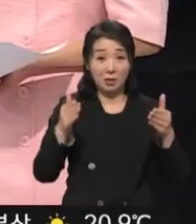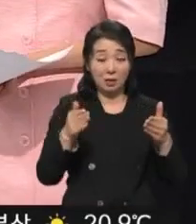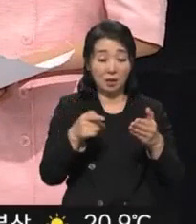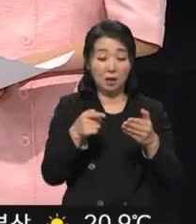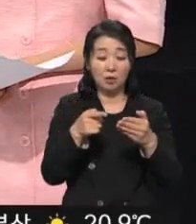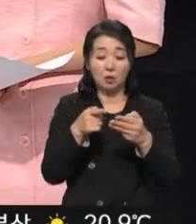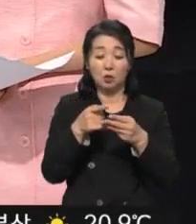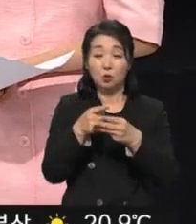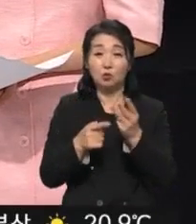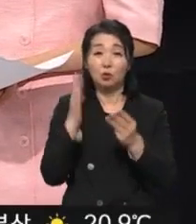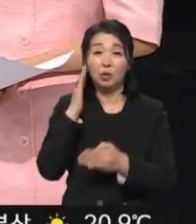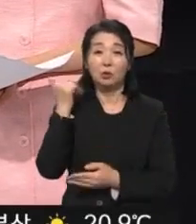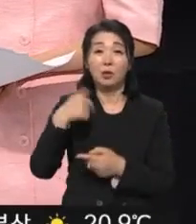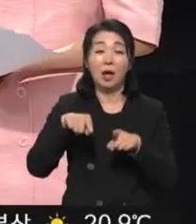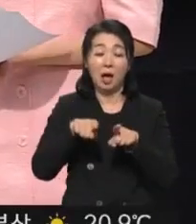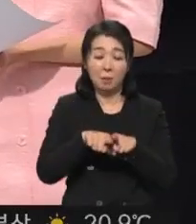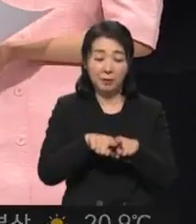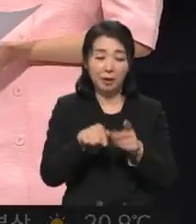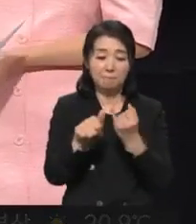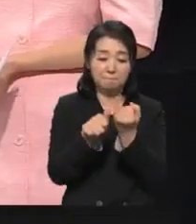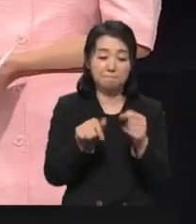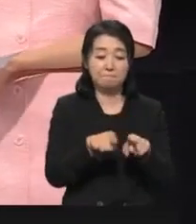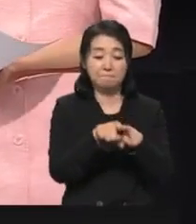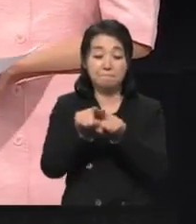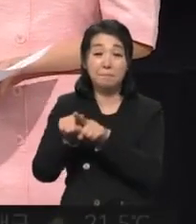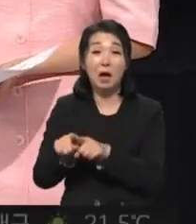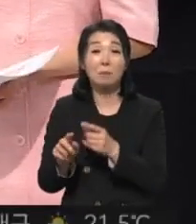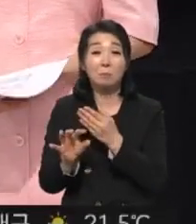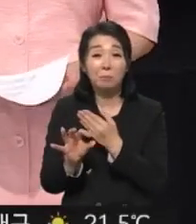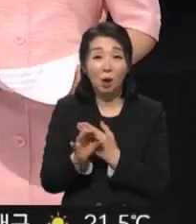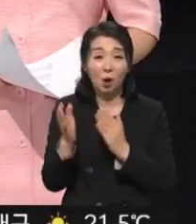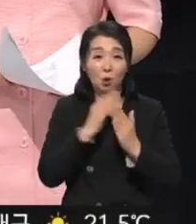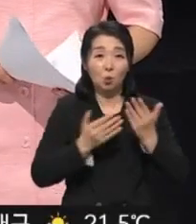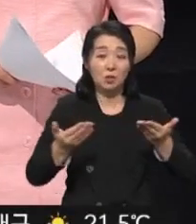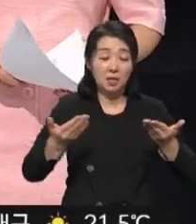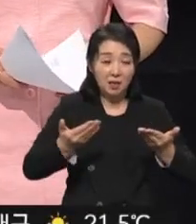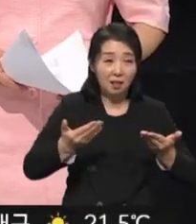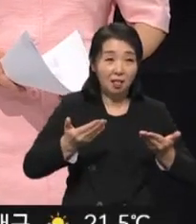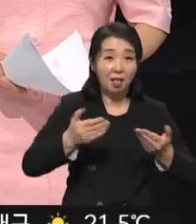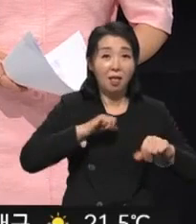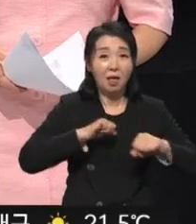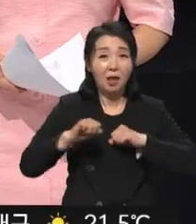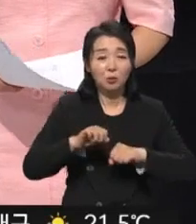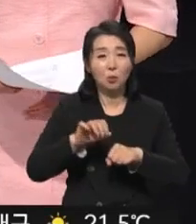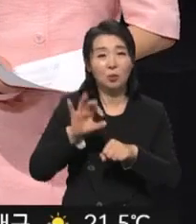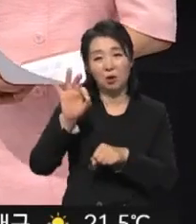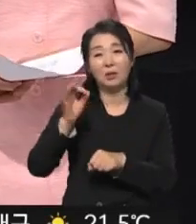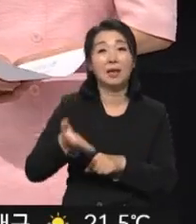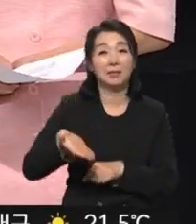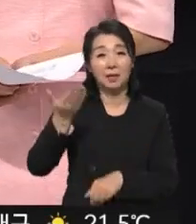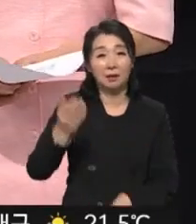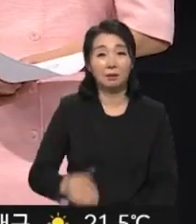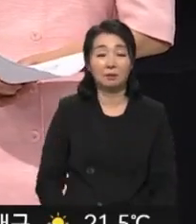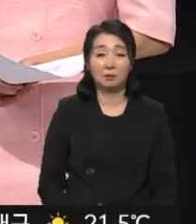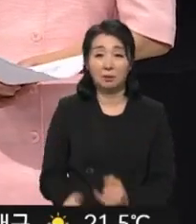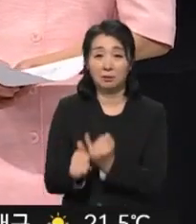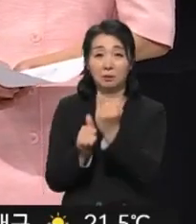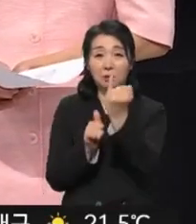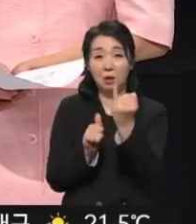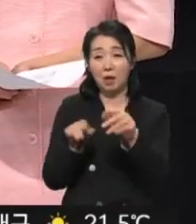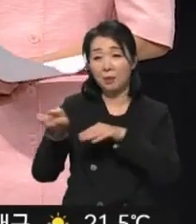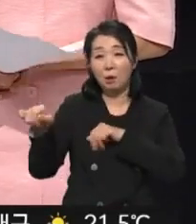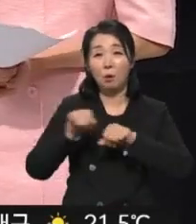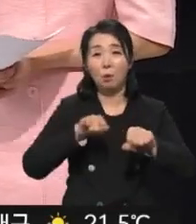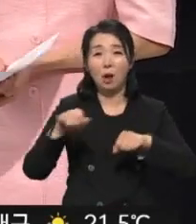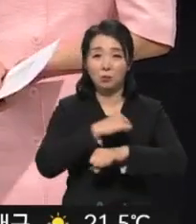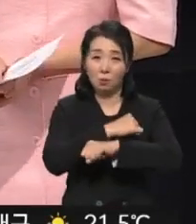윤 대통령과 동행한 김 여사의 일정까지 더한다면 공식 일정만 해도 10개가 넘는데요. 하지만 김 여사의 대외